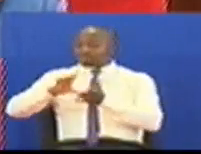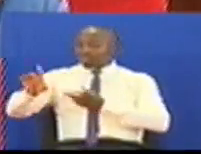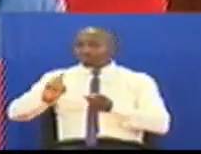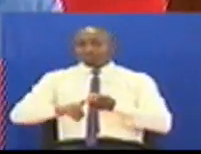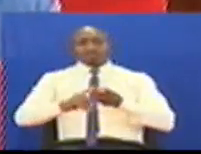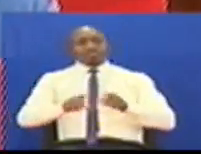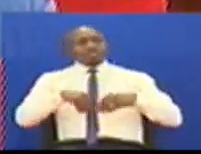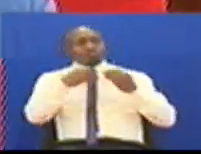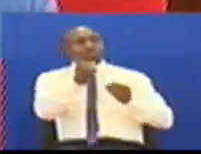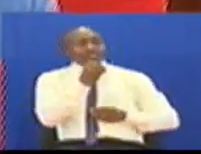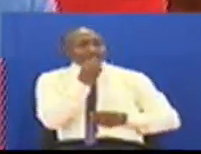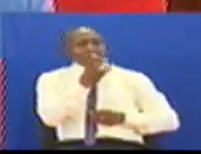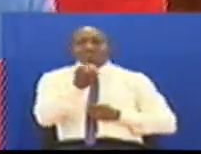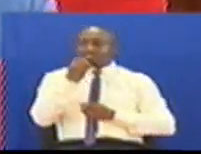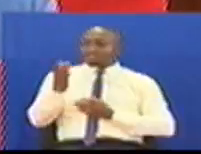anatoa taarifa au